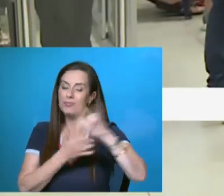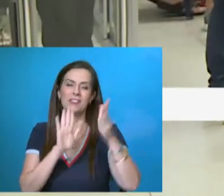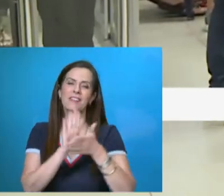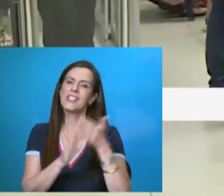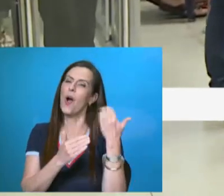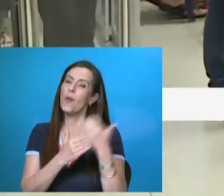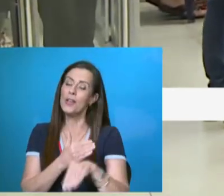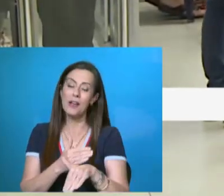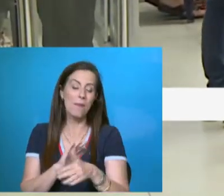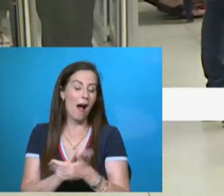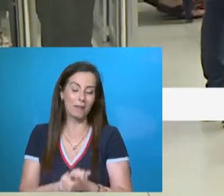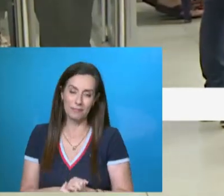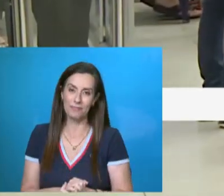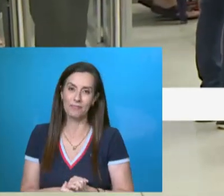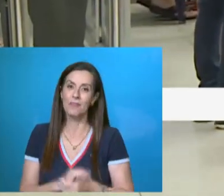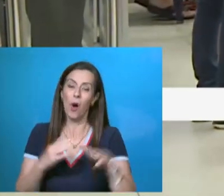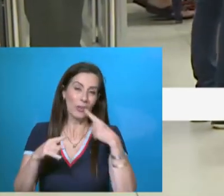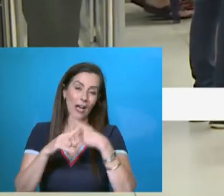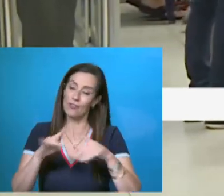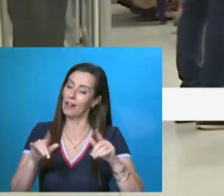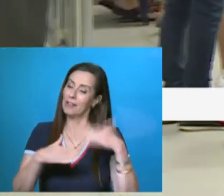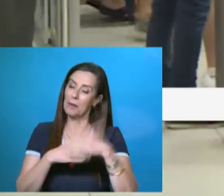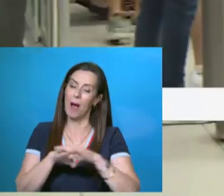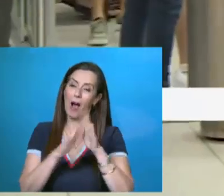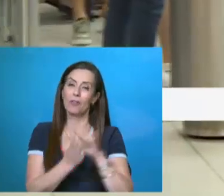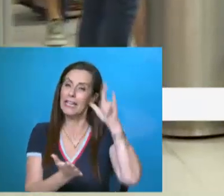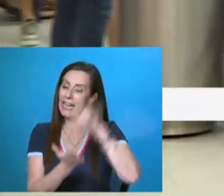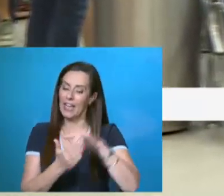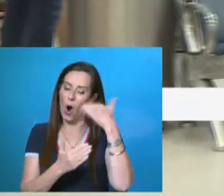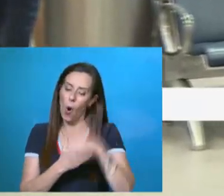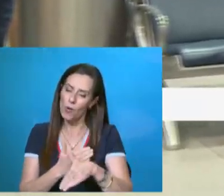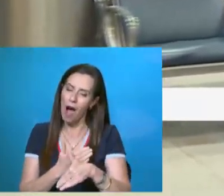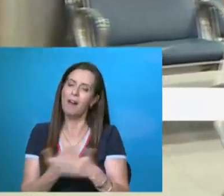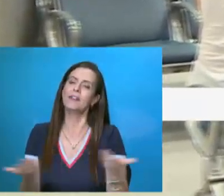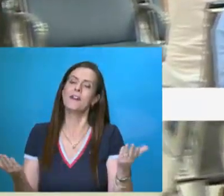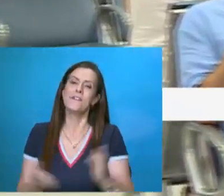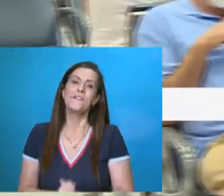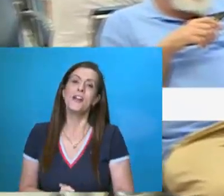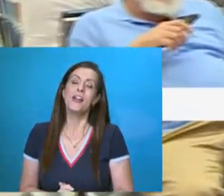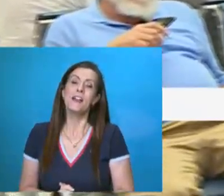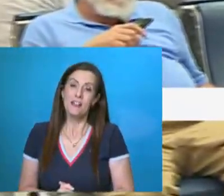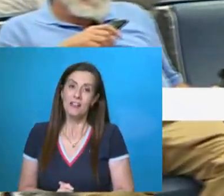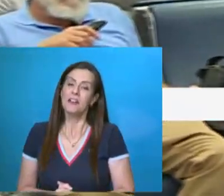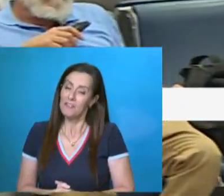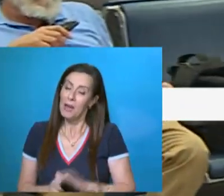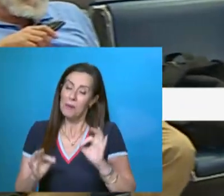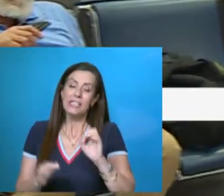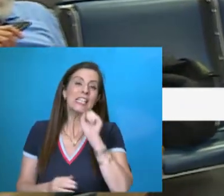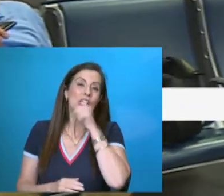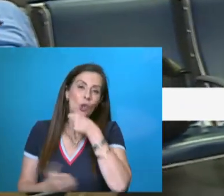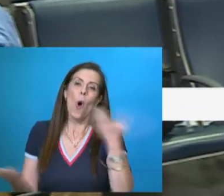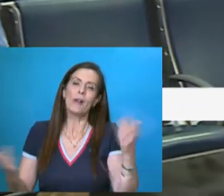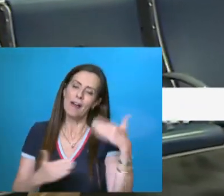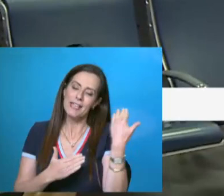יוריד כאן את השלטר, עוד כחצי שעה, נחיתה האחרונה, זאת האמרה האחרונה, ואין ספק שחתיכת היסטוריה, כמו שאת רואה רומי בשידור